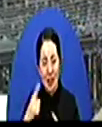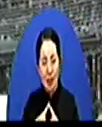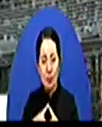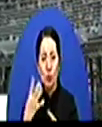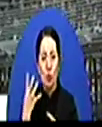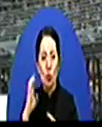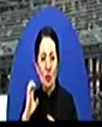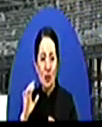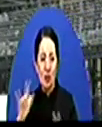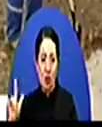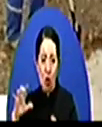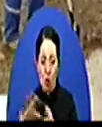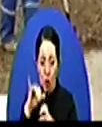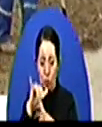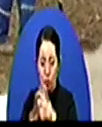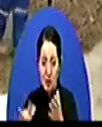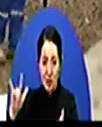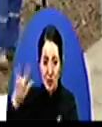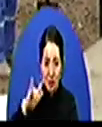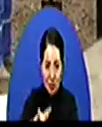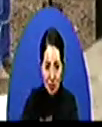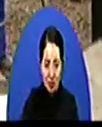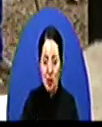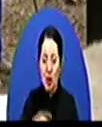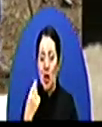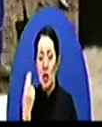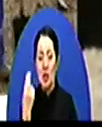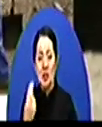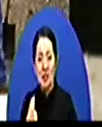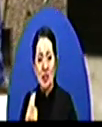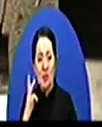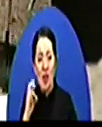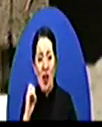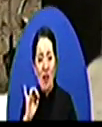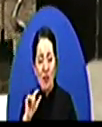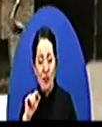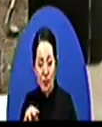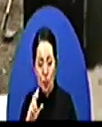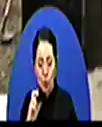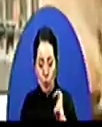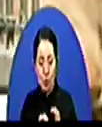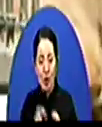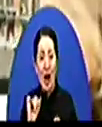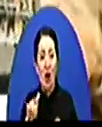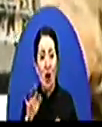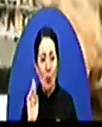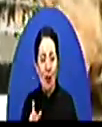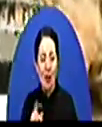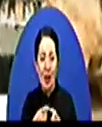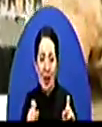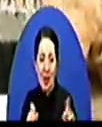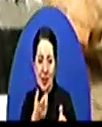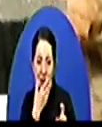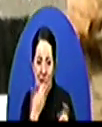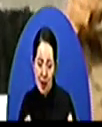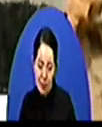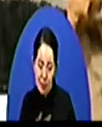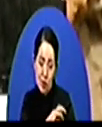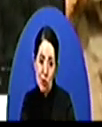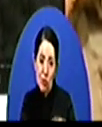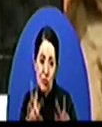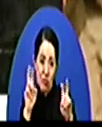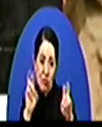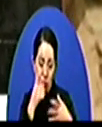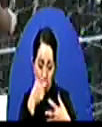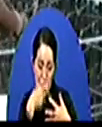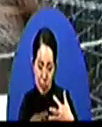бодол, үйлдвэр технологийн парк, цементийн үйлдвэр, нефтийн үйлдвэр, агропарк, хашаанда сайхан амьдрын төсөл зэрэг орон нутгата хийгдэх